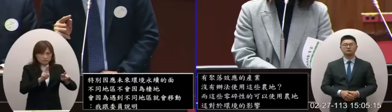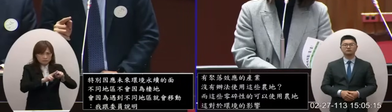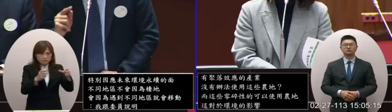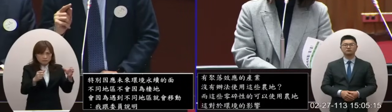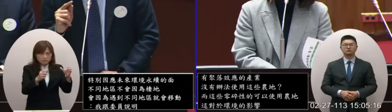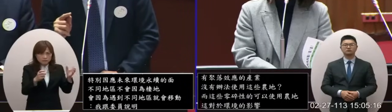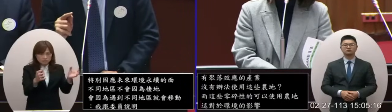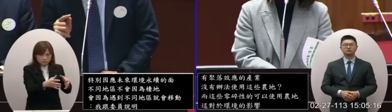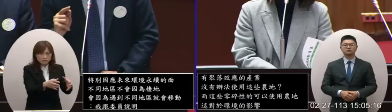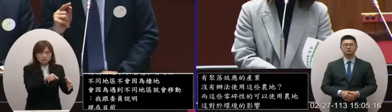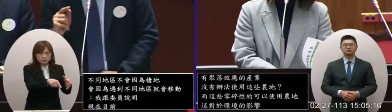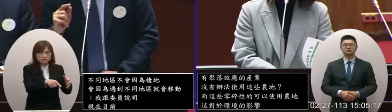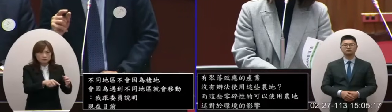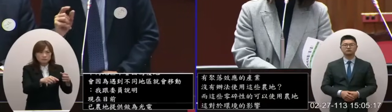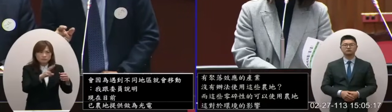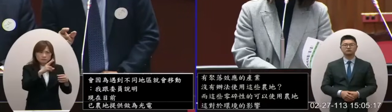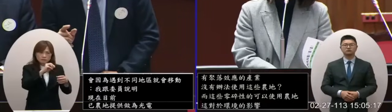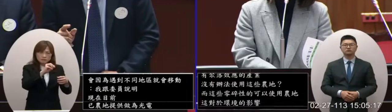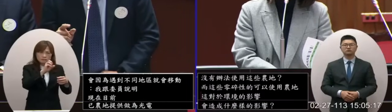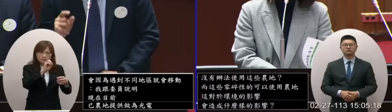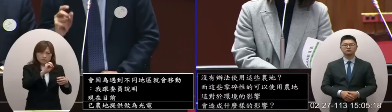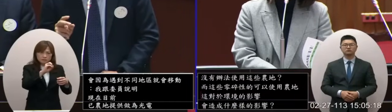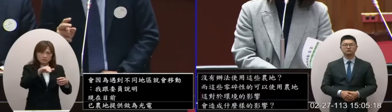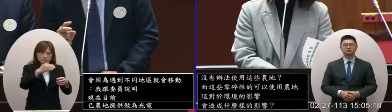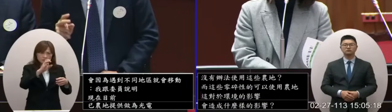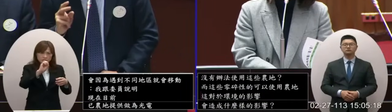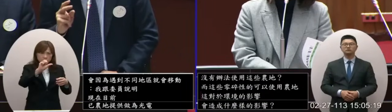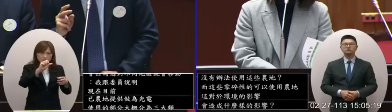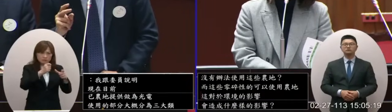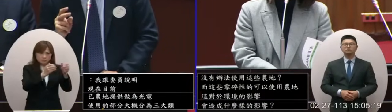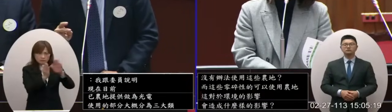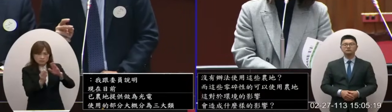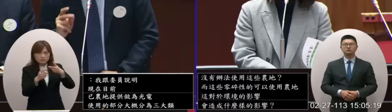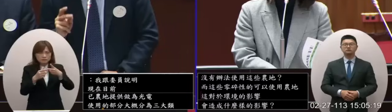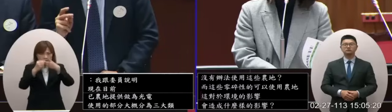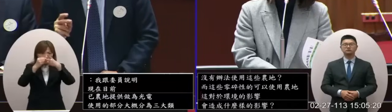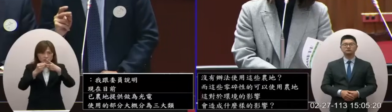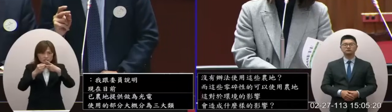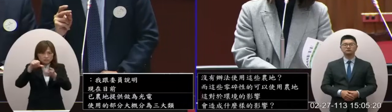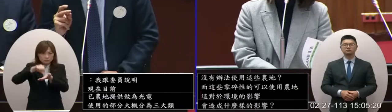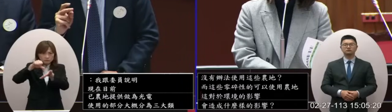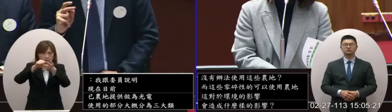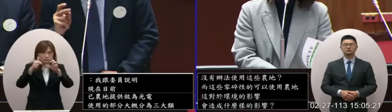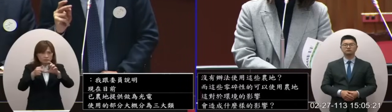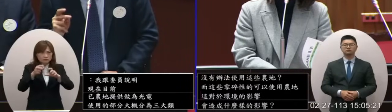个余电共生区大概20905公顷，那第二个部分是不利耕作区是